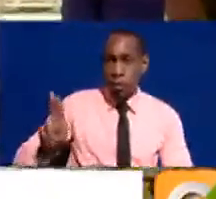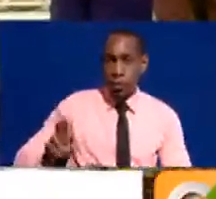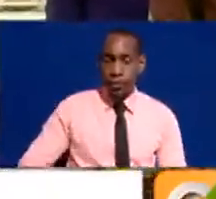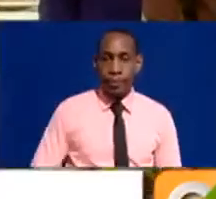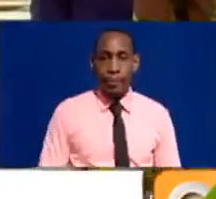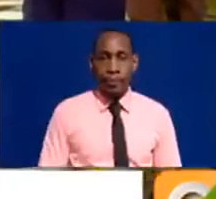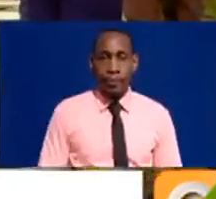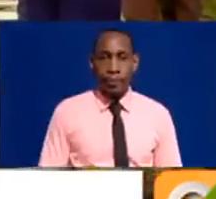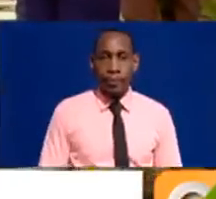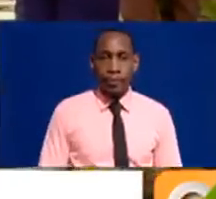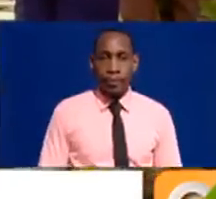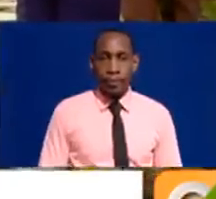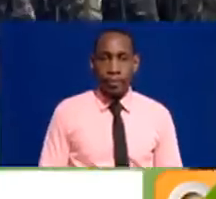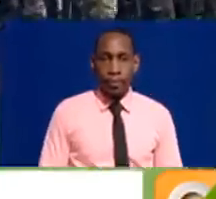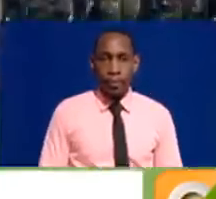Kenyatta.